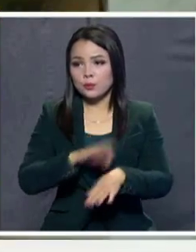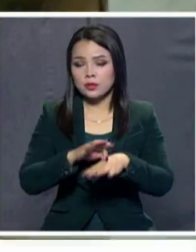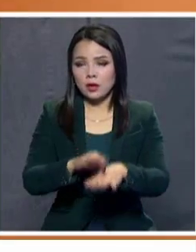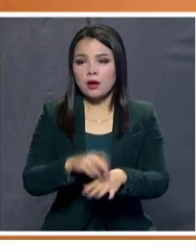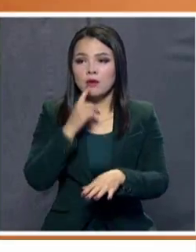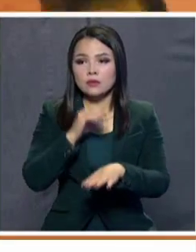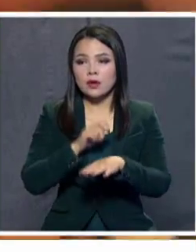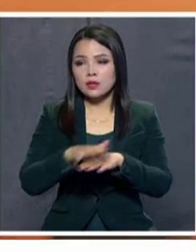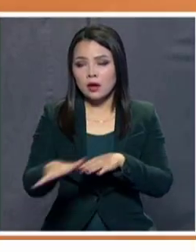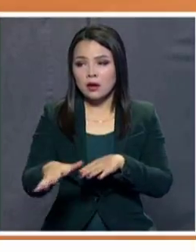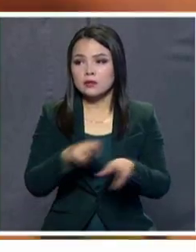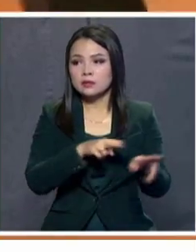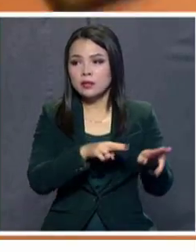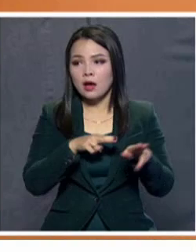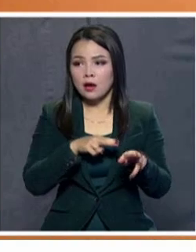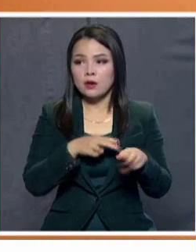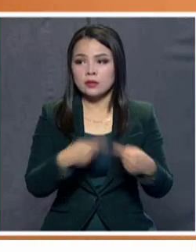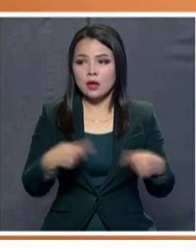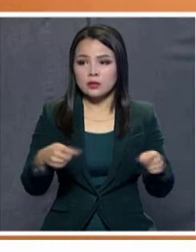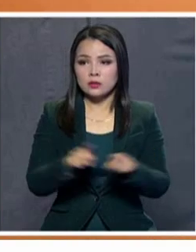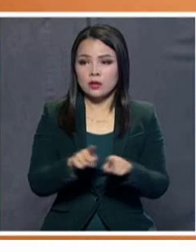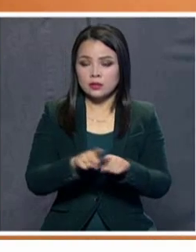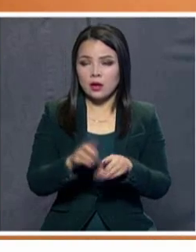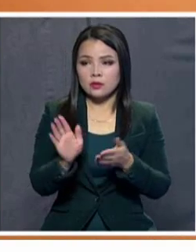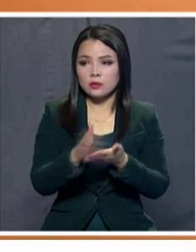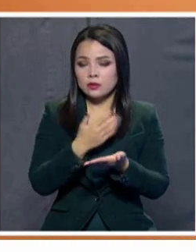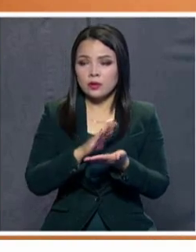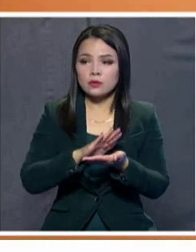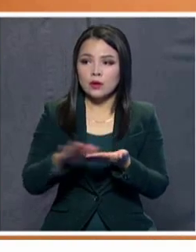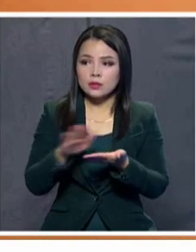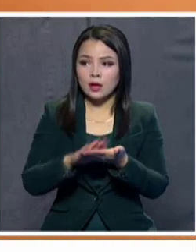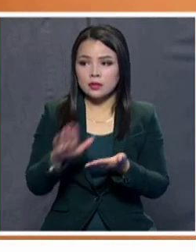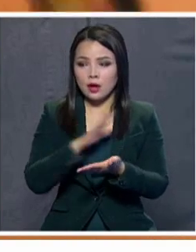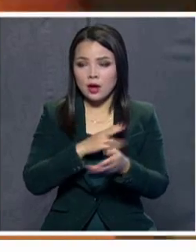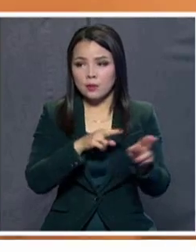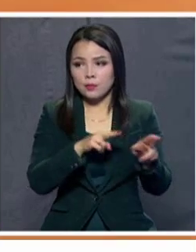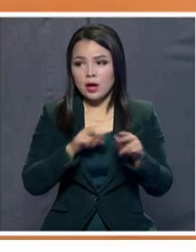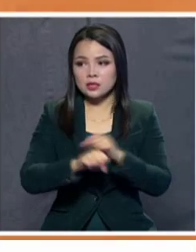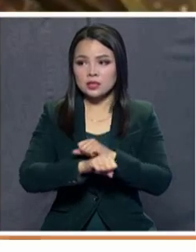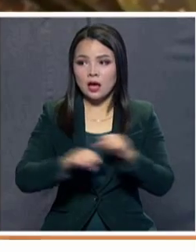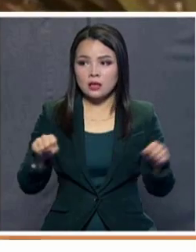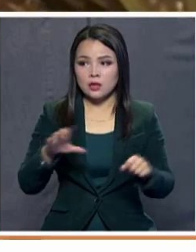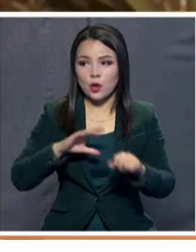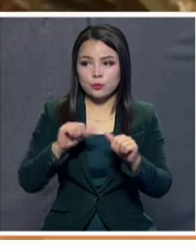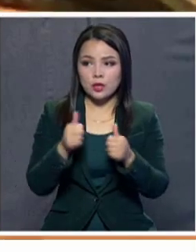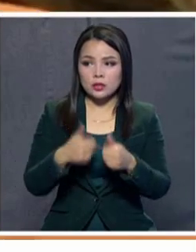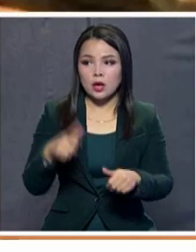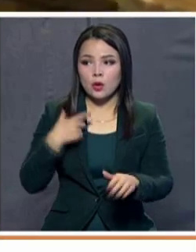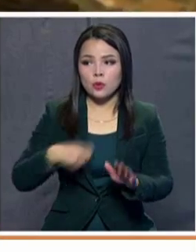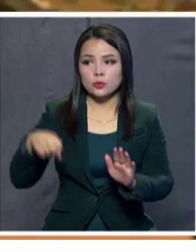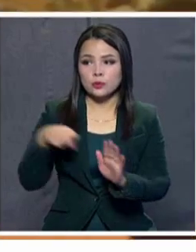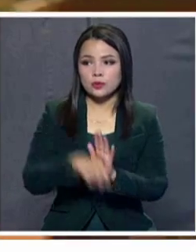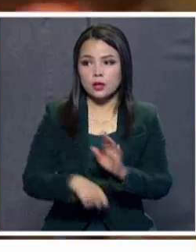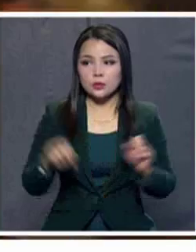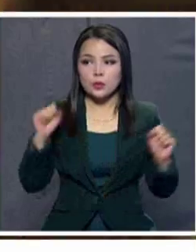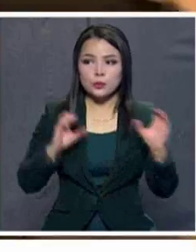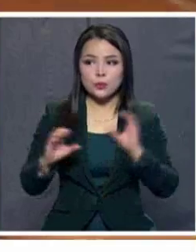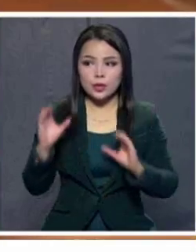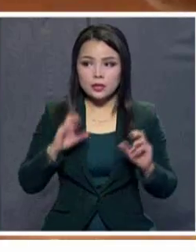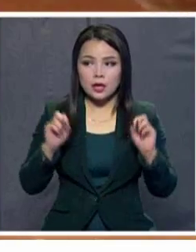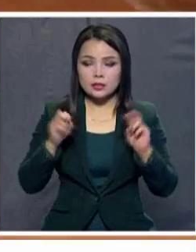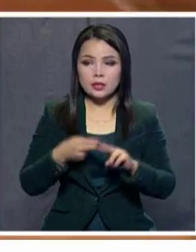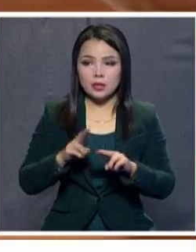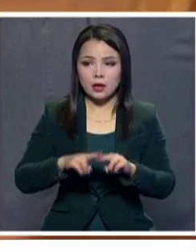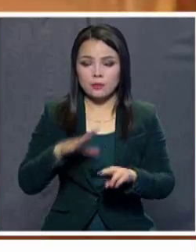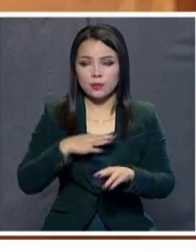үлгілерін алып, қабырғалардан тесіп өткен оқтарды шығарды. Сонымен бірге олар атыспен жарылыс ұйымдастырып, кейін өзіне өзі қол салған студенттің сол